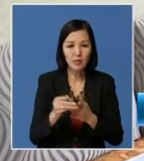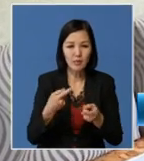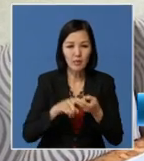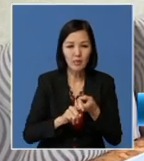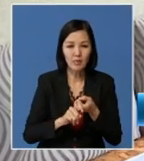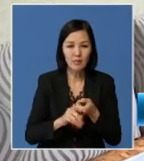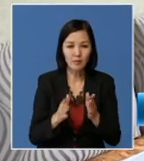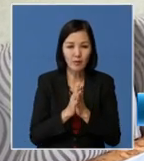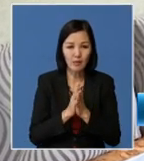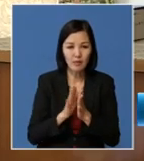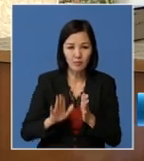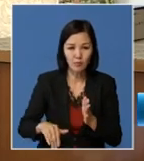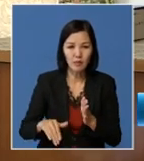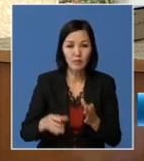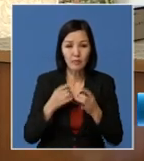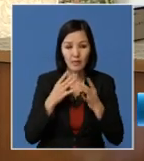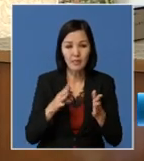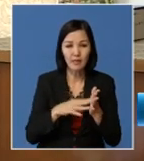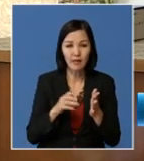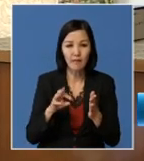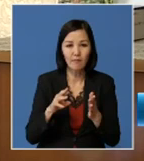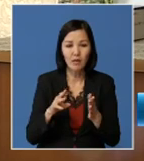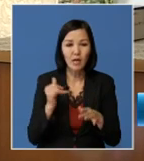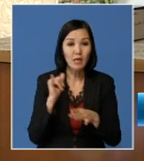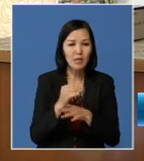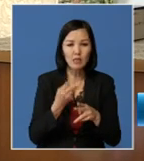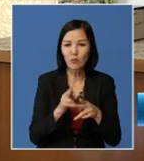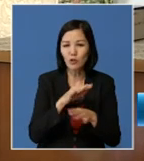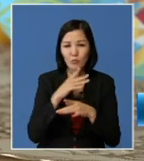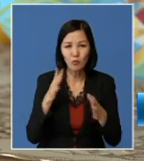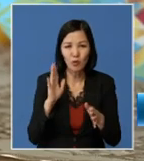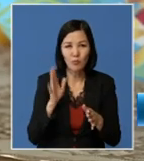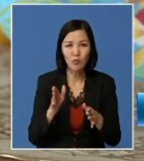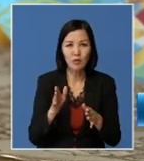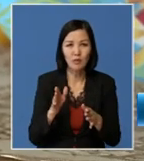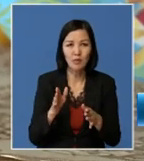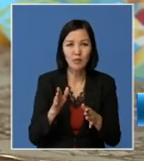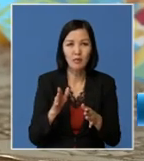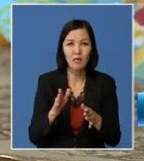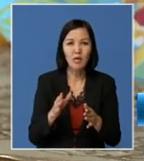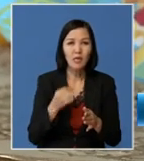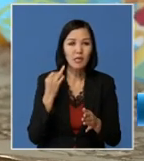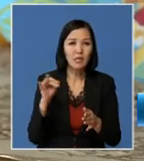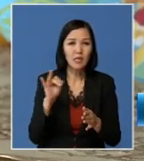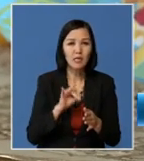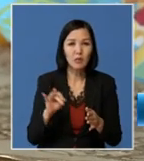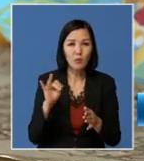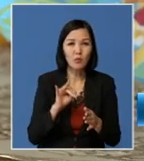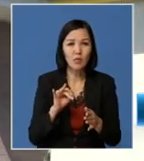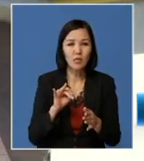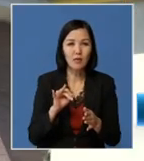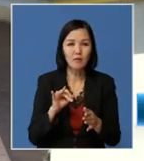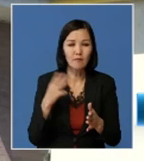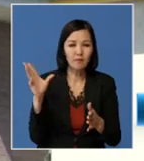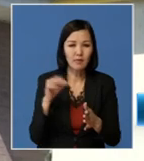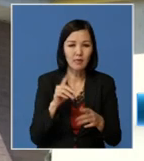специалистов попросил после праздников. 9 мая гостей будет много, говорит Михаил Баранов. Послушать его военные истории приедут родные и близкие.